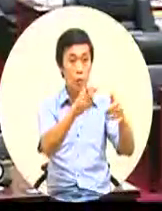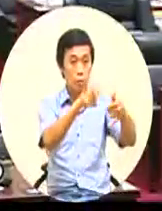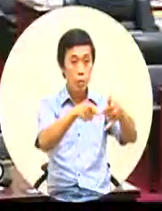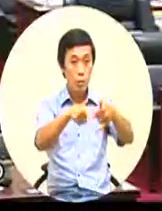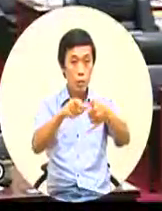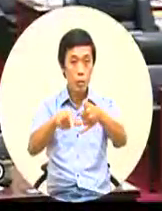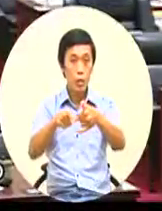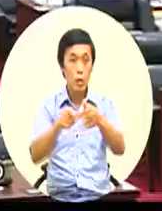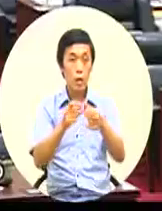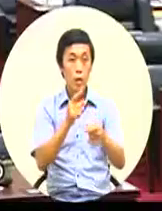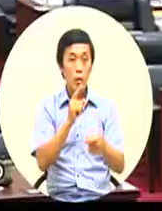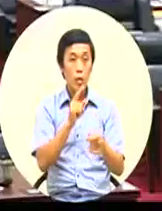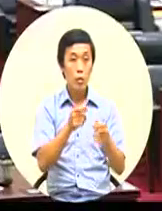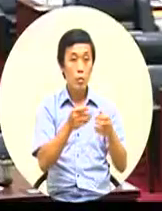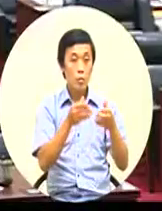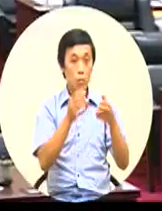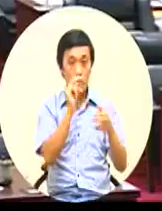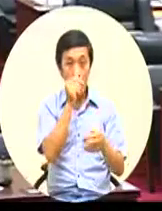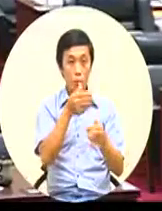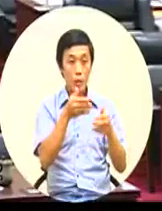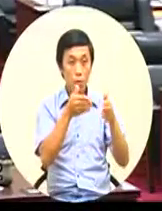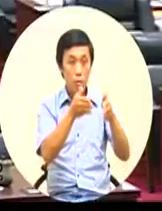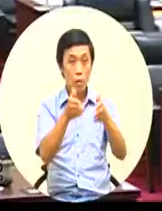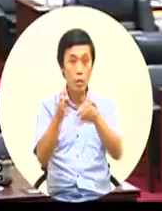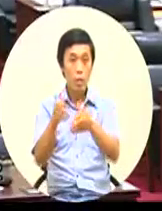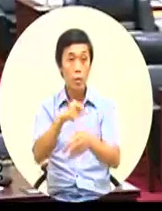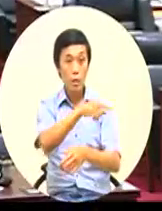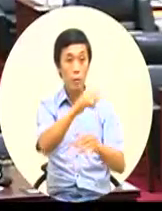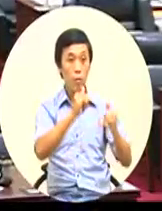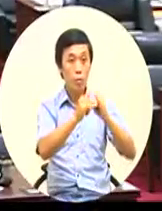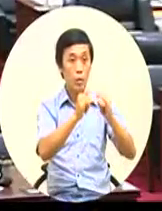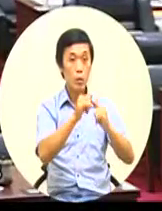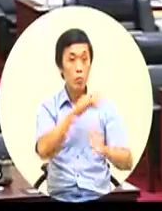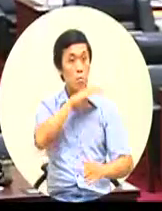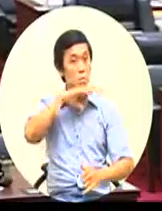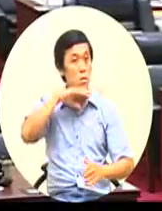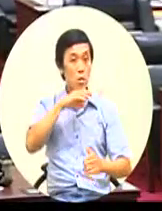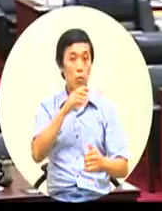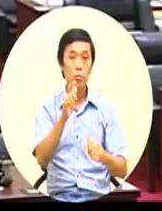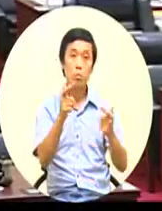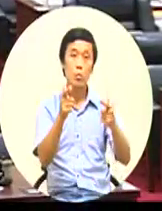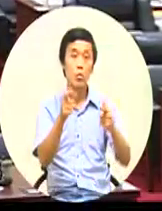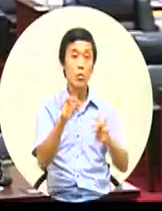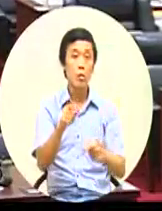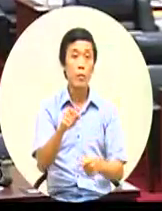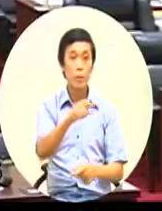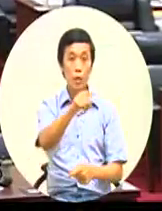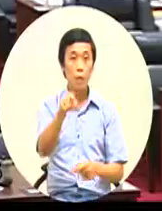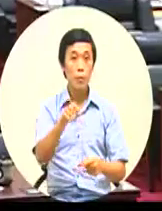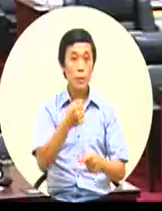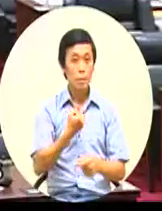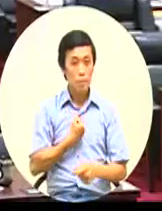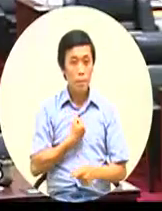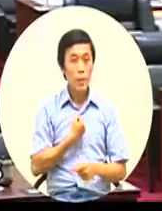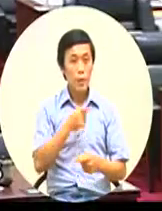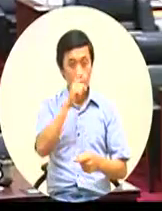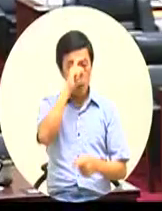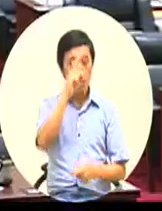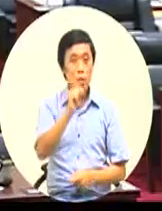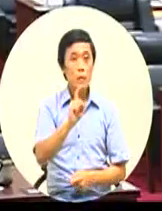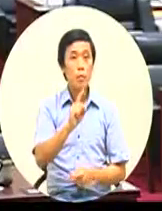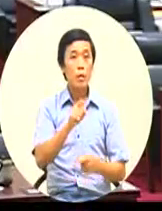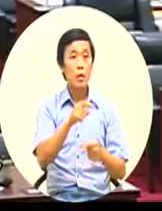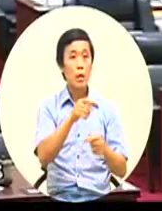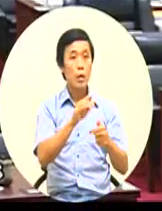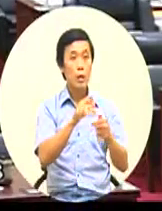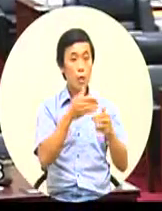理。我相信这些居民绝对不是报名，他们很简单的、很卑微的一个要求，就是要给他们一